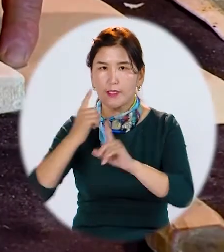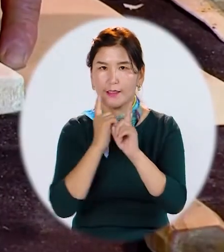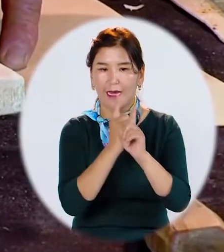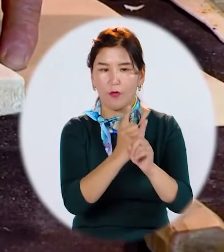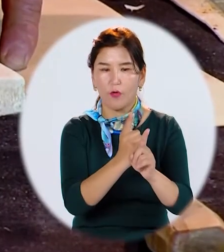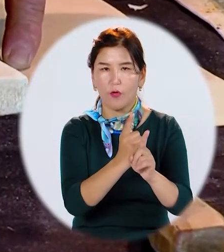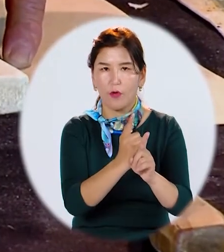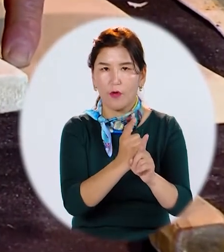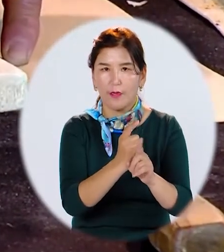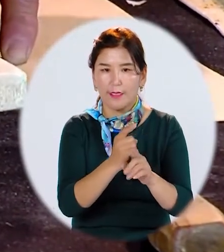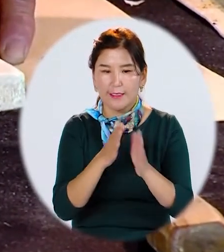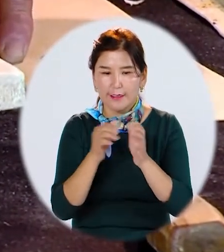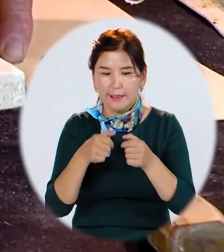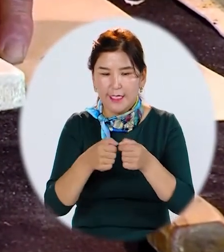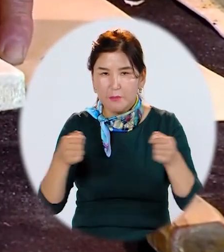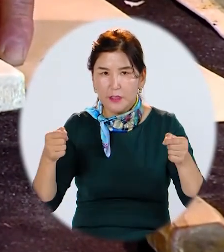өгье.